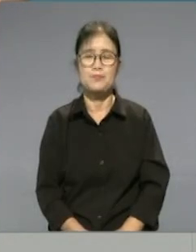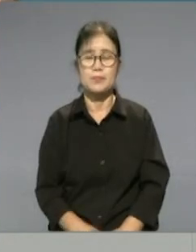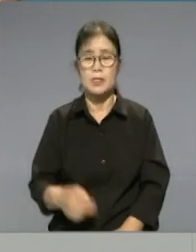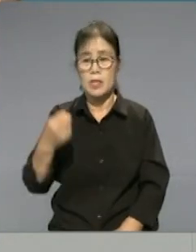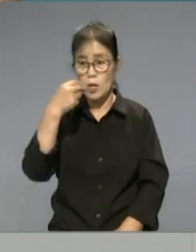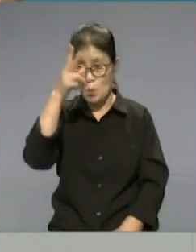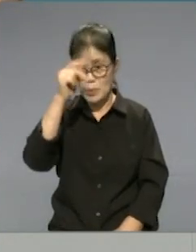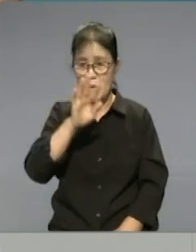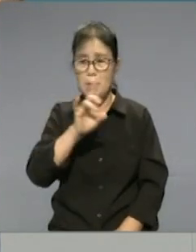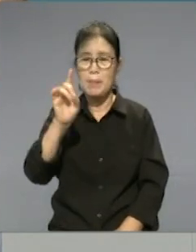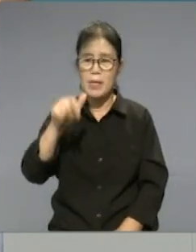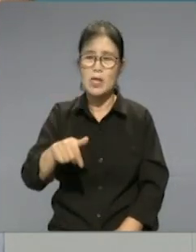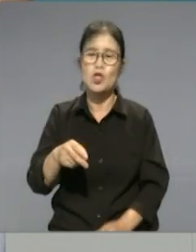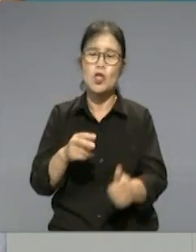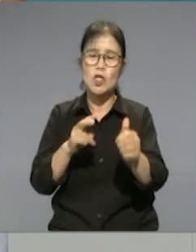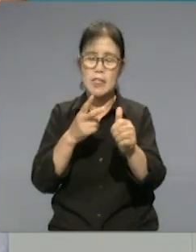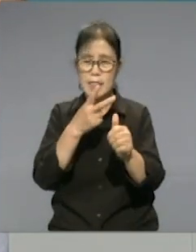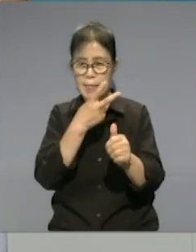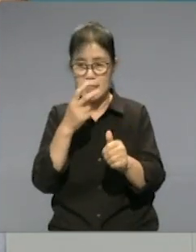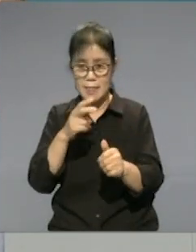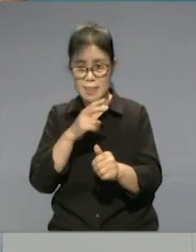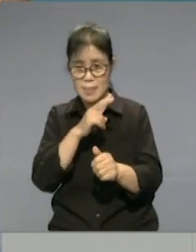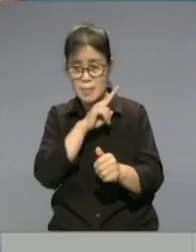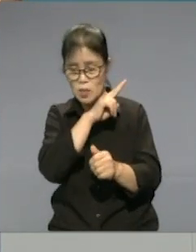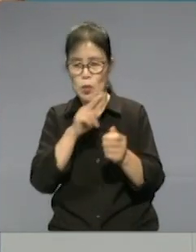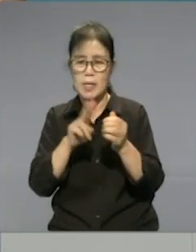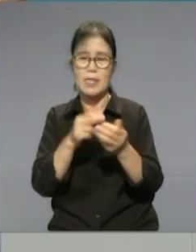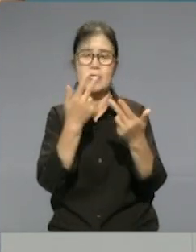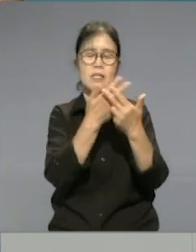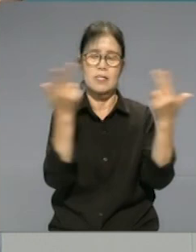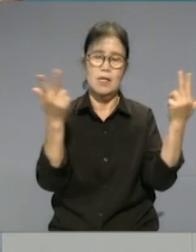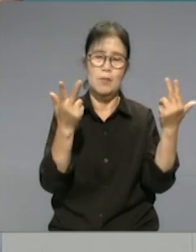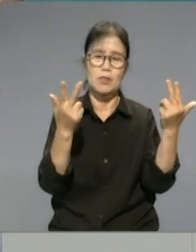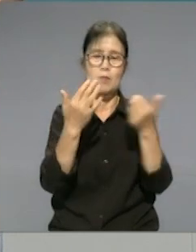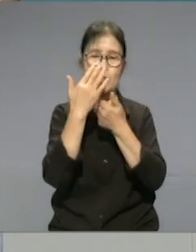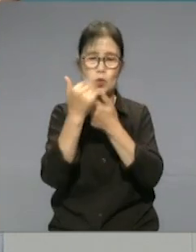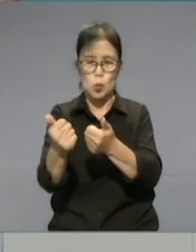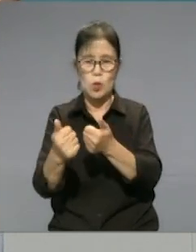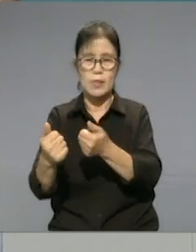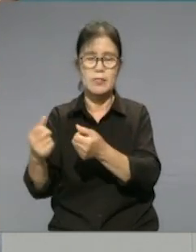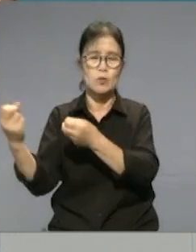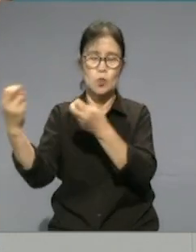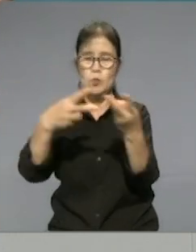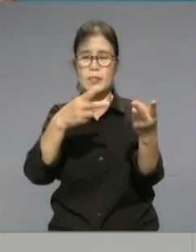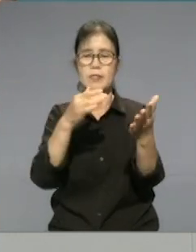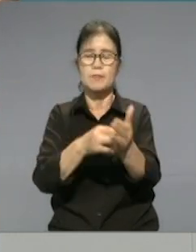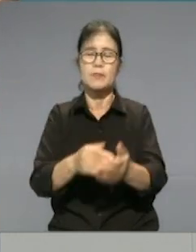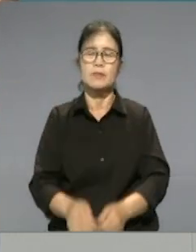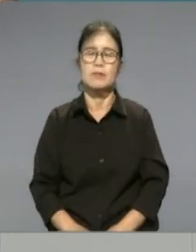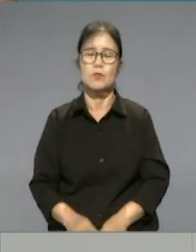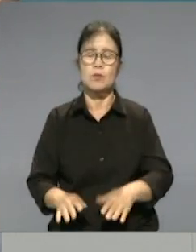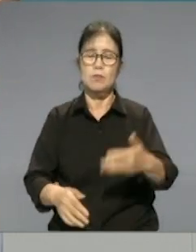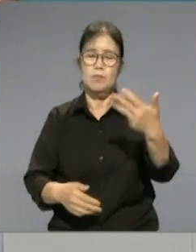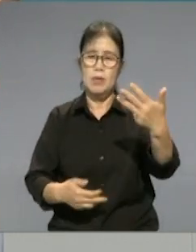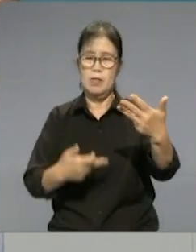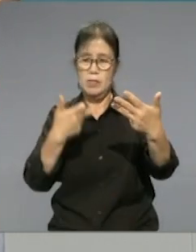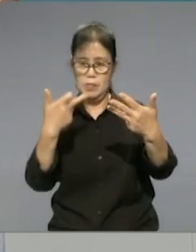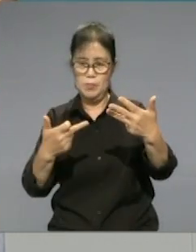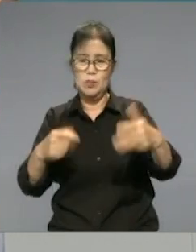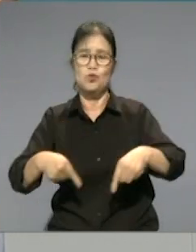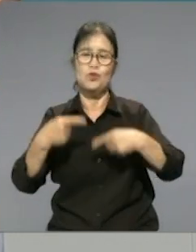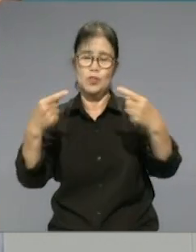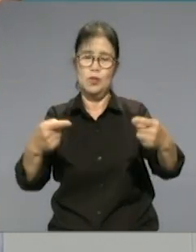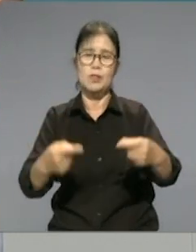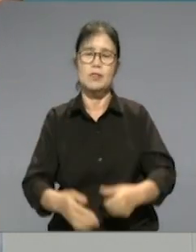검찰이 백현동 의혹을 놓고 배임 등의 혐의로 이재명 더불어민주당 대표 소환을 통보했습니다. 오는 17일 출석하기로